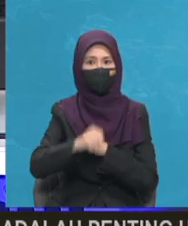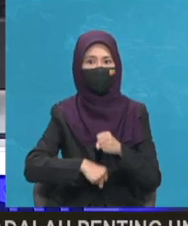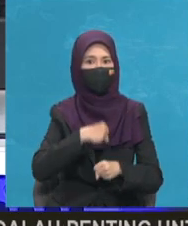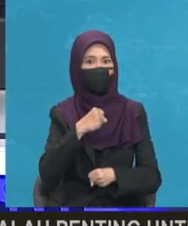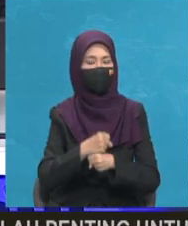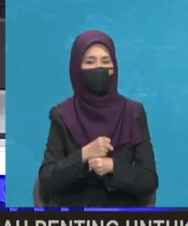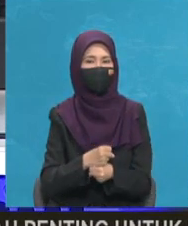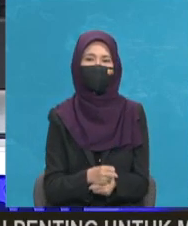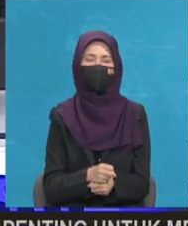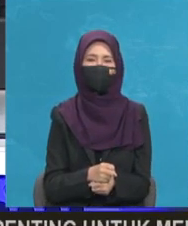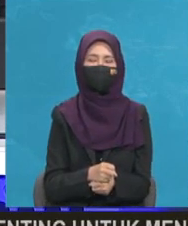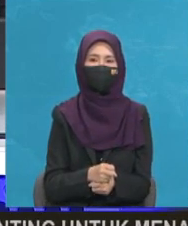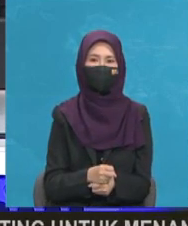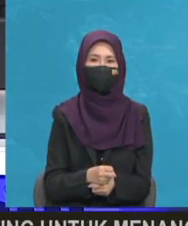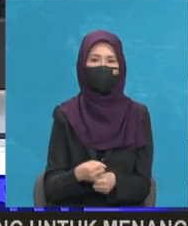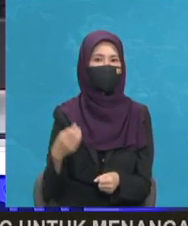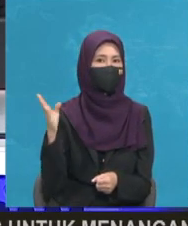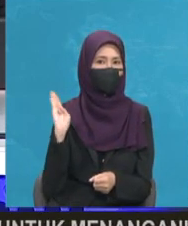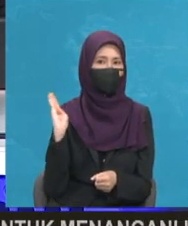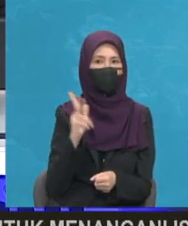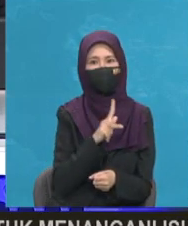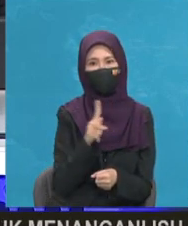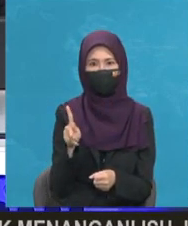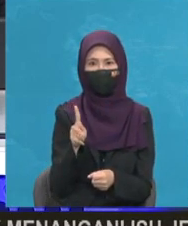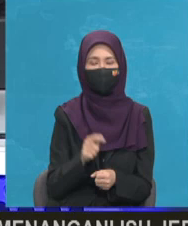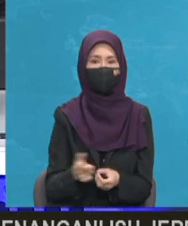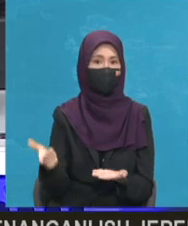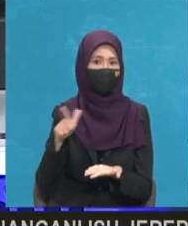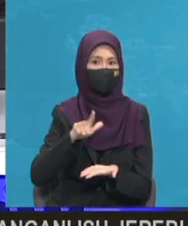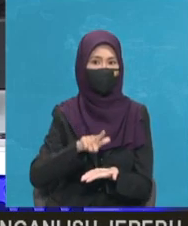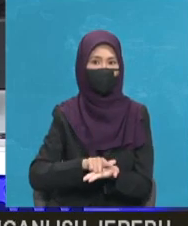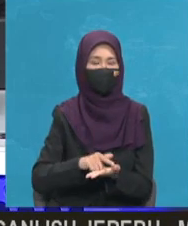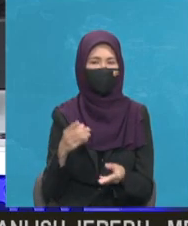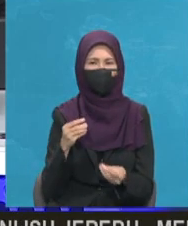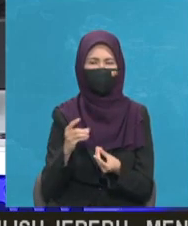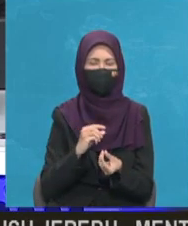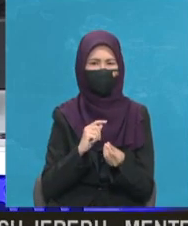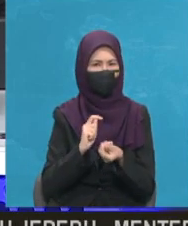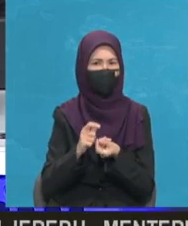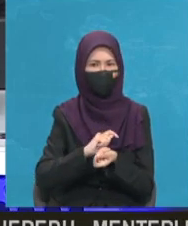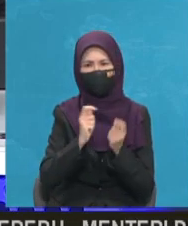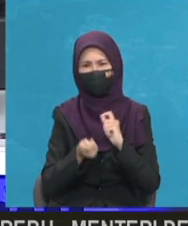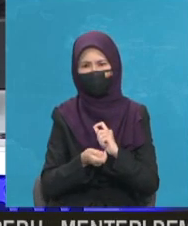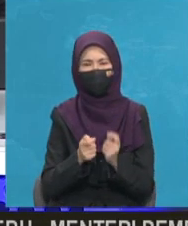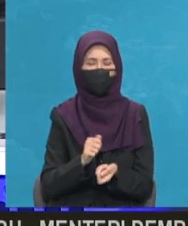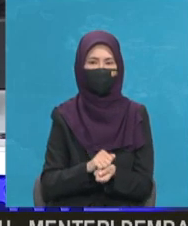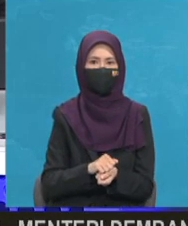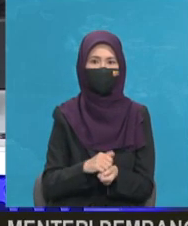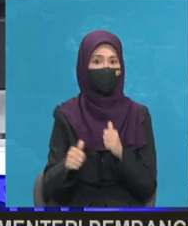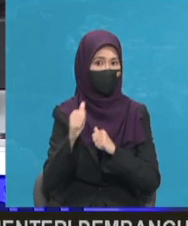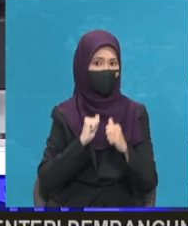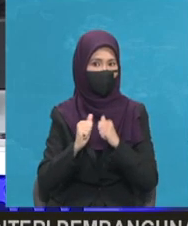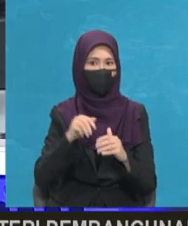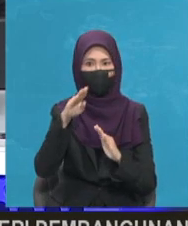calon kali ini karena ke ahlinya untuk melaporkan membincangkan kan merancang program activity dan operasi